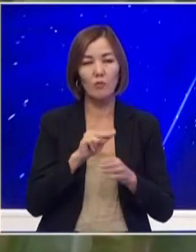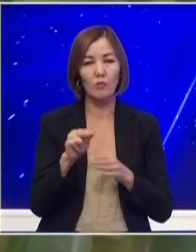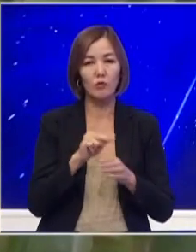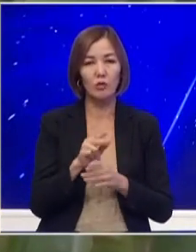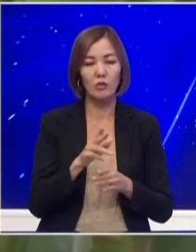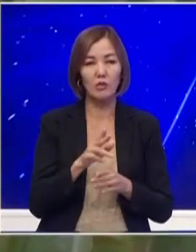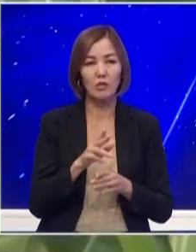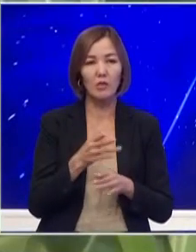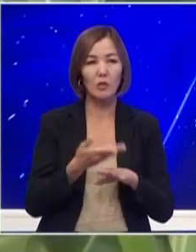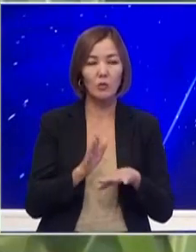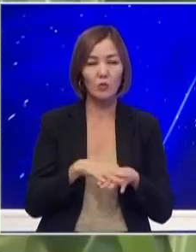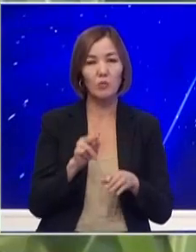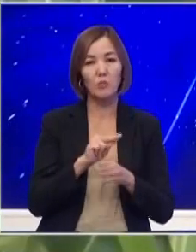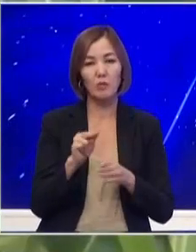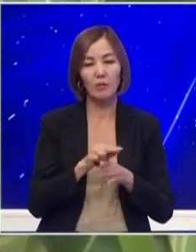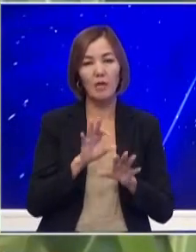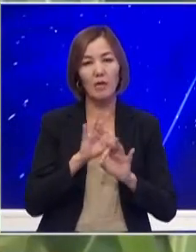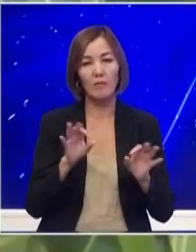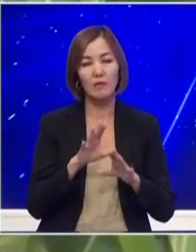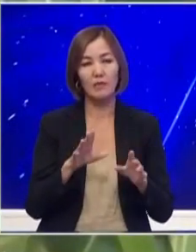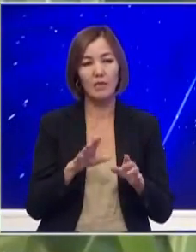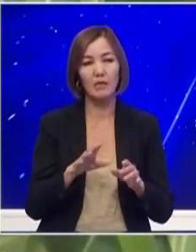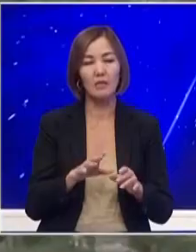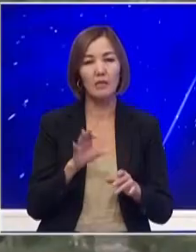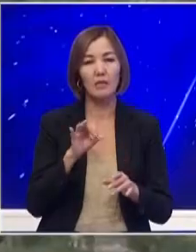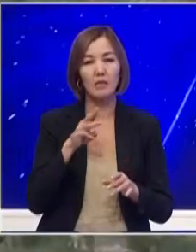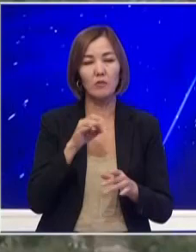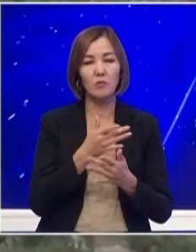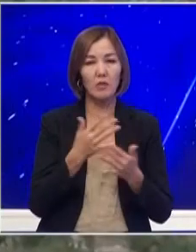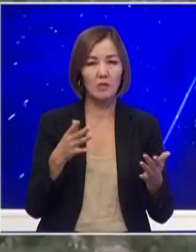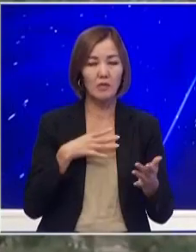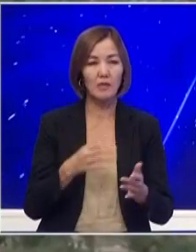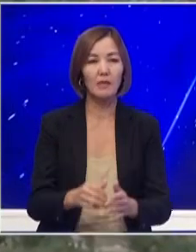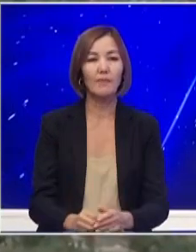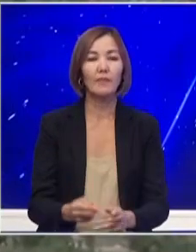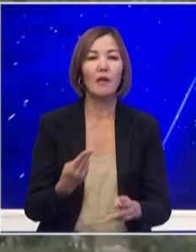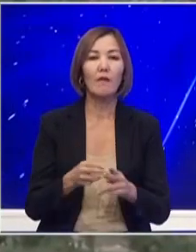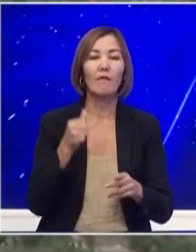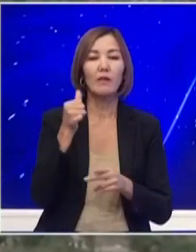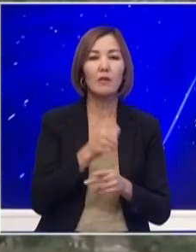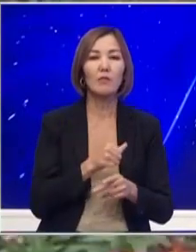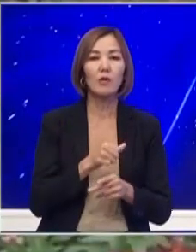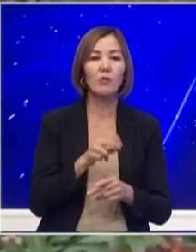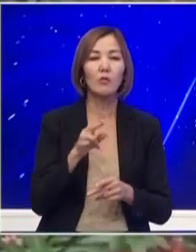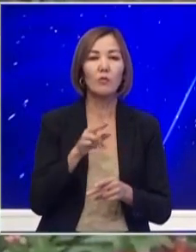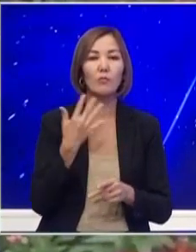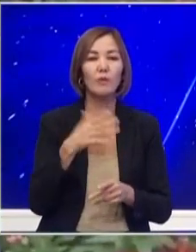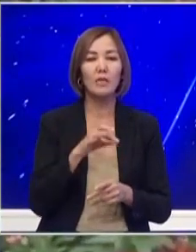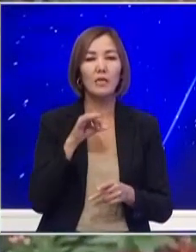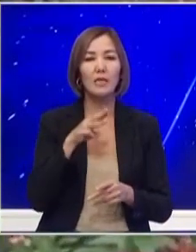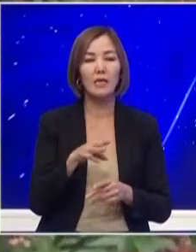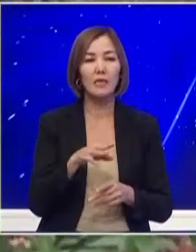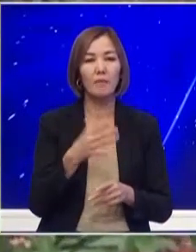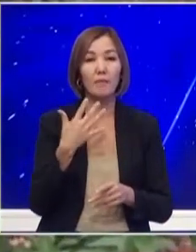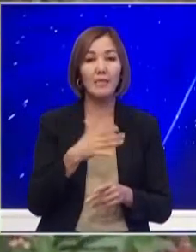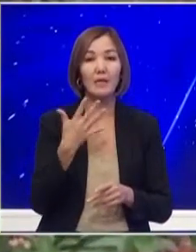нас тонкостям селекции, объясняет различия каждого сорта. В этом году Диляра Айкозина отметила свой